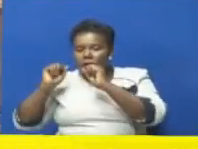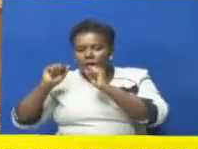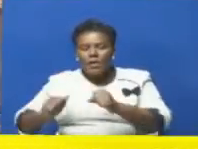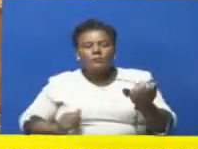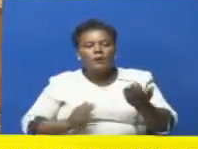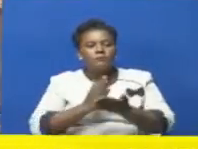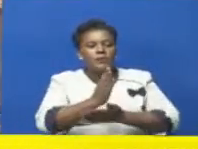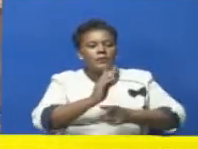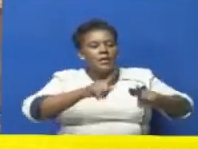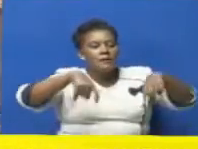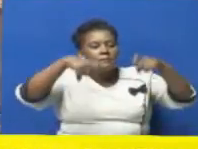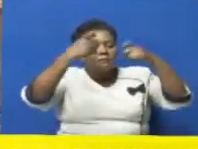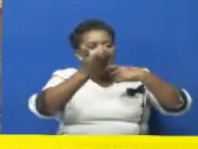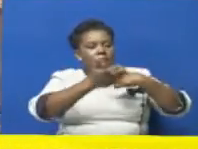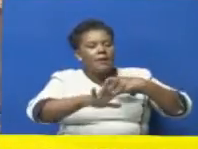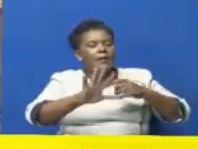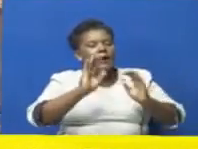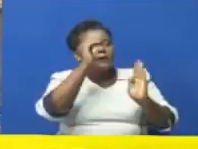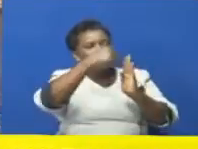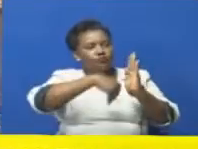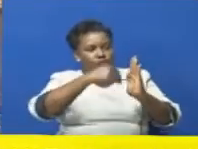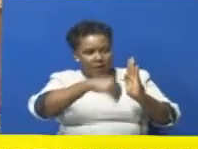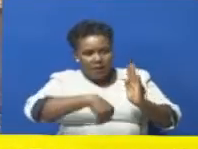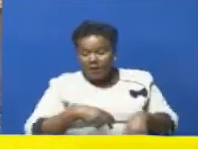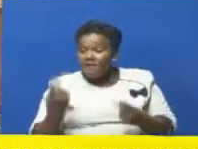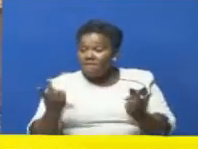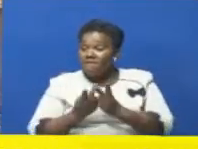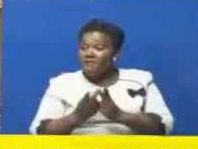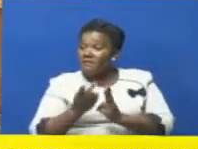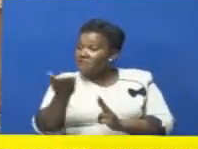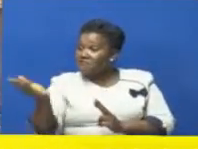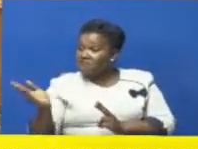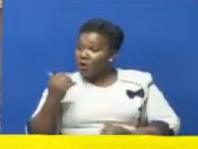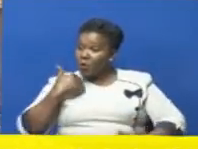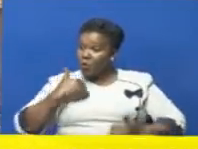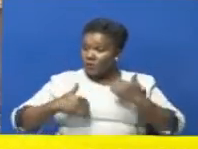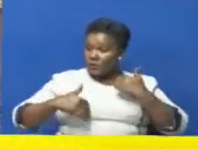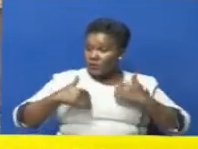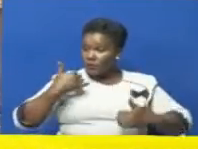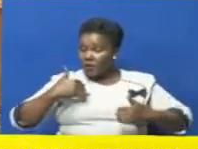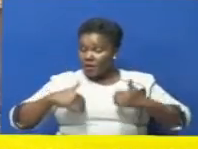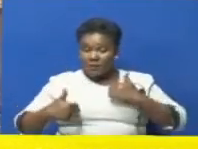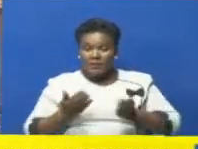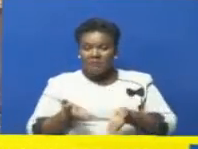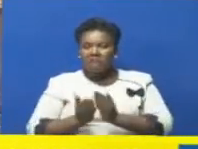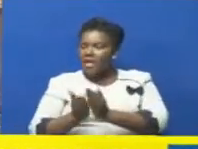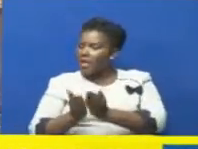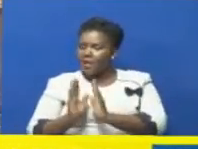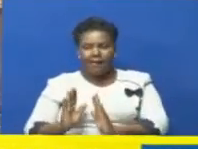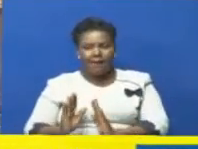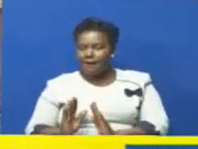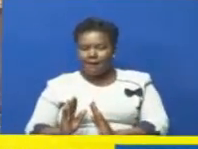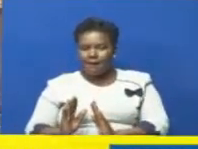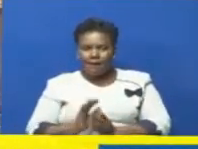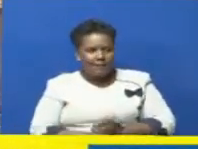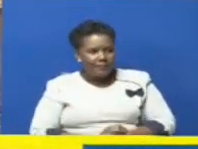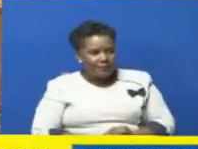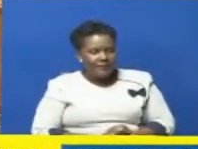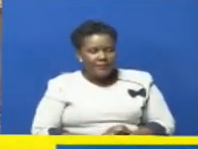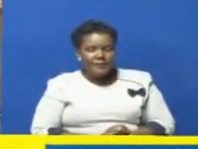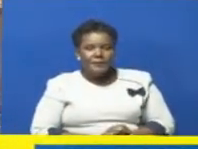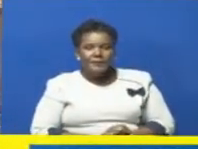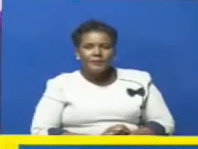ya Mtwara, na wasiwe na wasiwasi na meli kwamba wamehakikishwa kwamba meli zitakuwepo. Bila shaka ni kutokana na maboresho ya bandari.